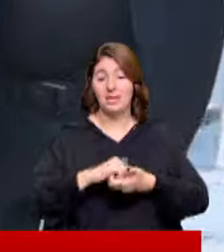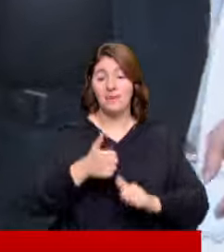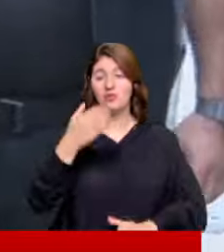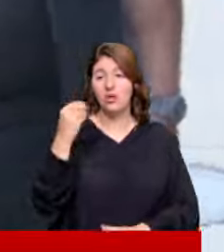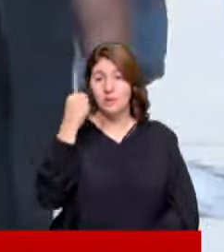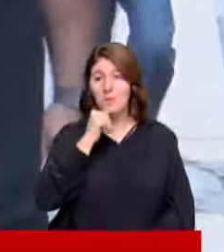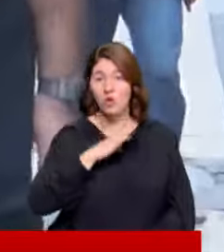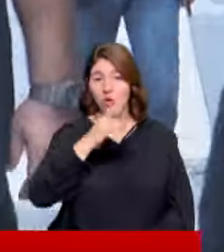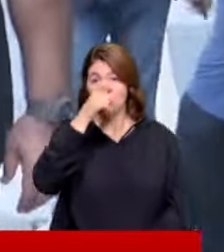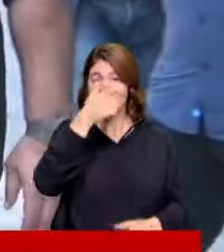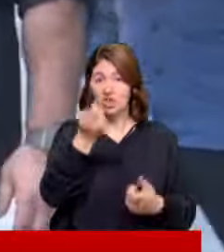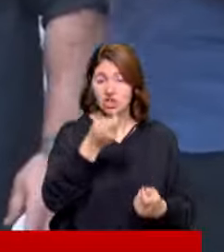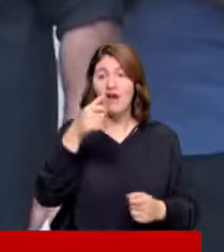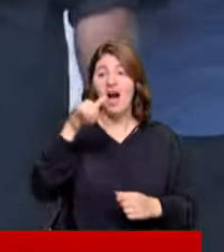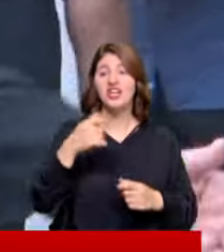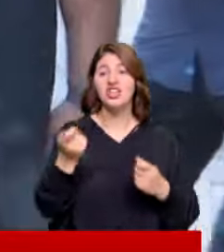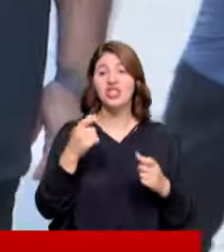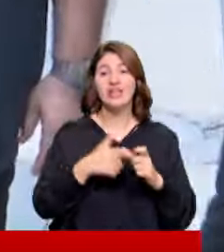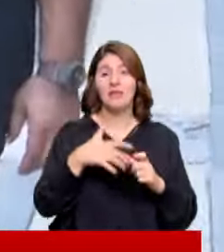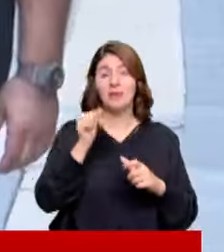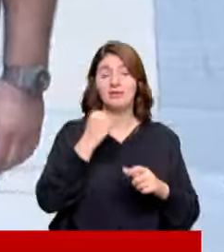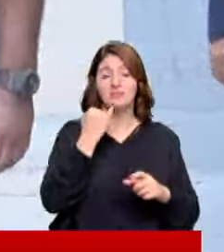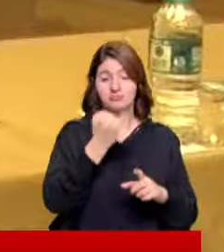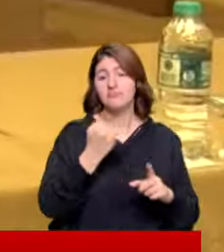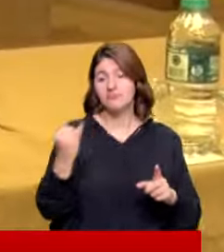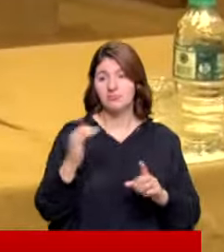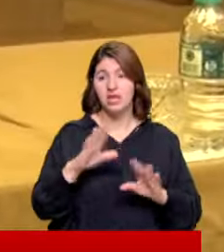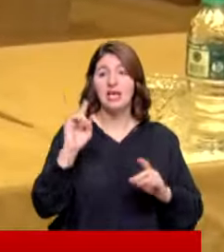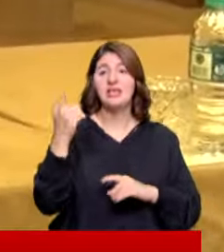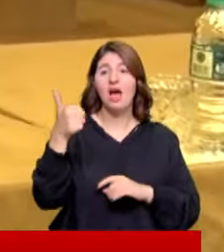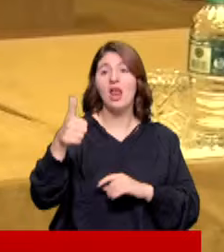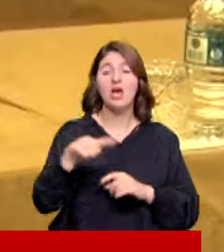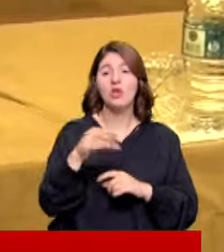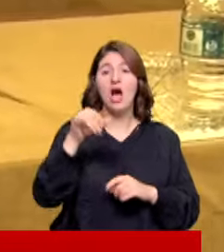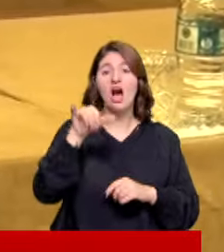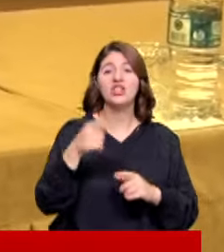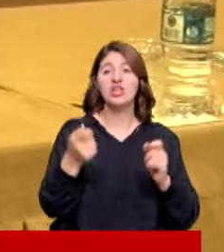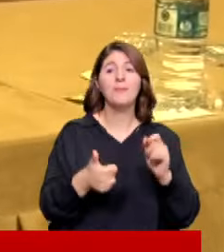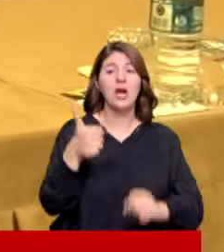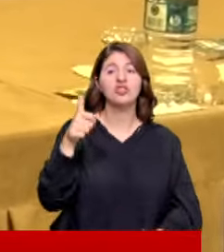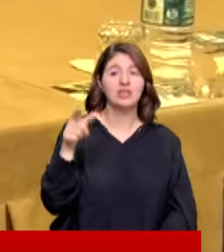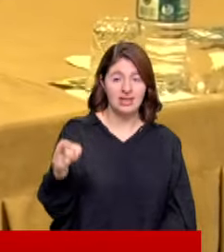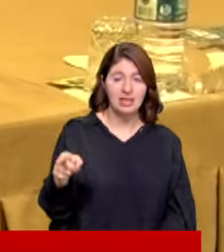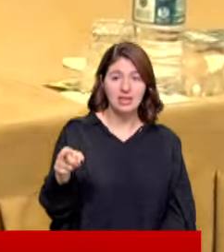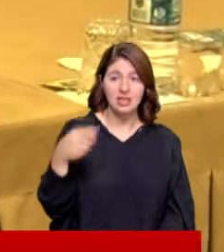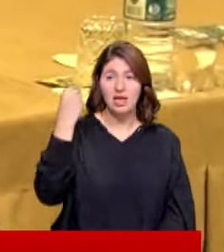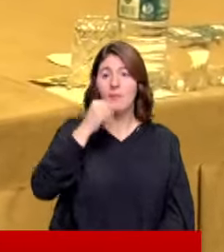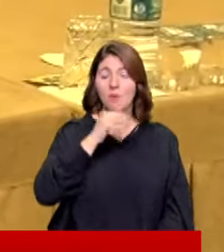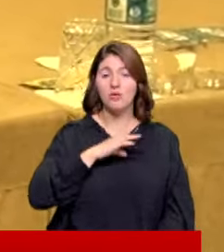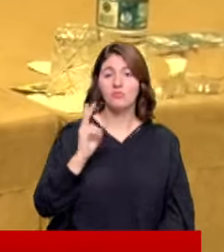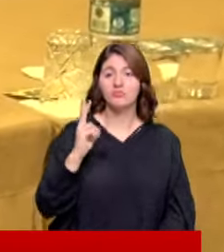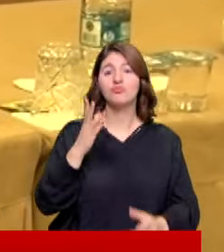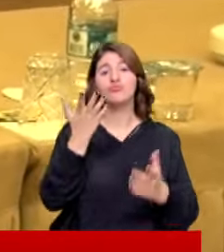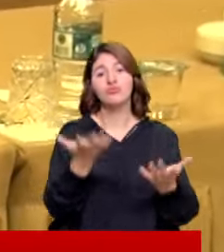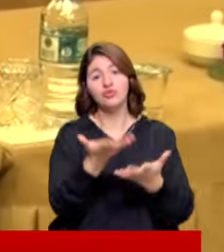Ekrem İmamoğlu, Türk İş ve Hak İş Genel Merkezlerini ziyaret etti. İktidara yakınlığıyla bilinen Hak İş'in Başkanı Mahmut Arslan'ın İmamoğlu'na yönelik